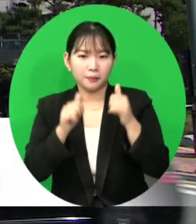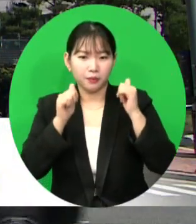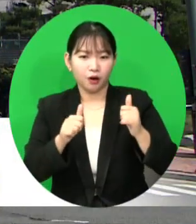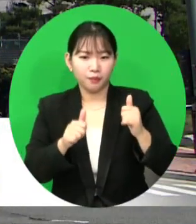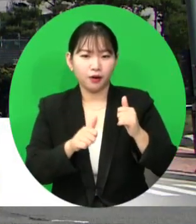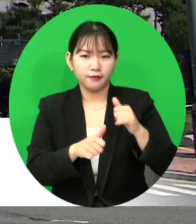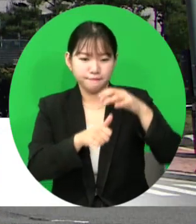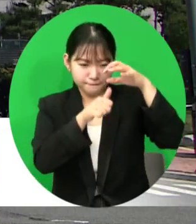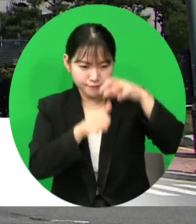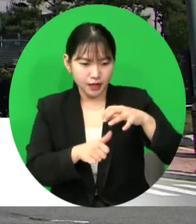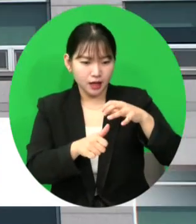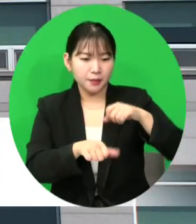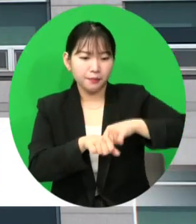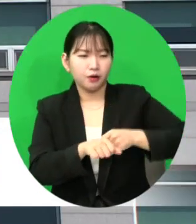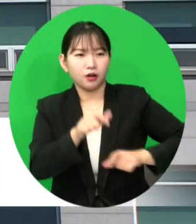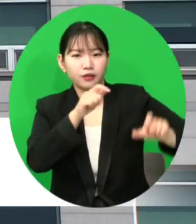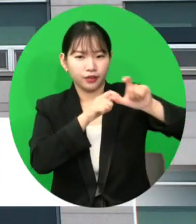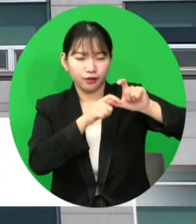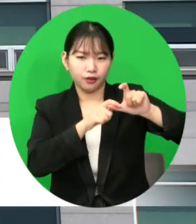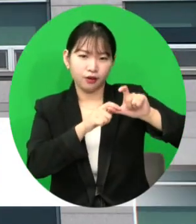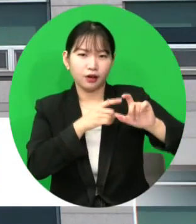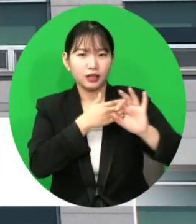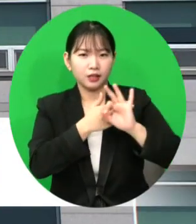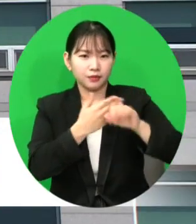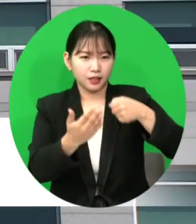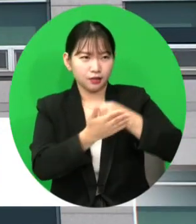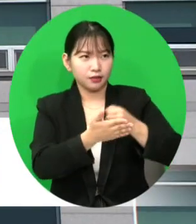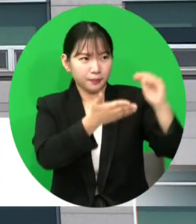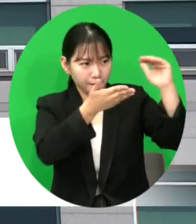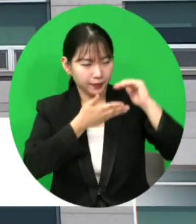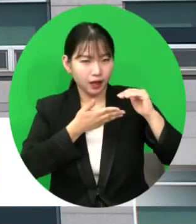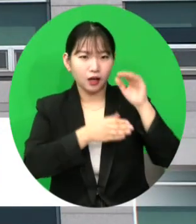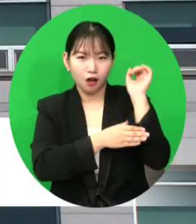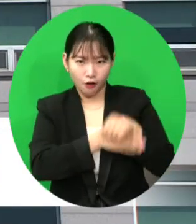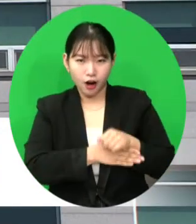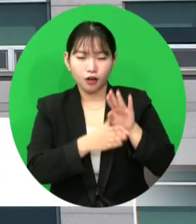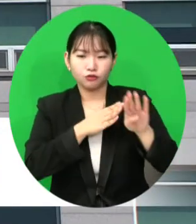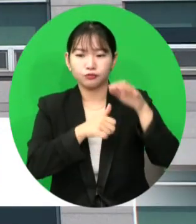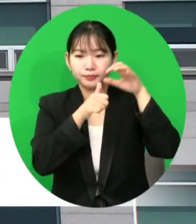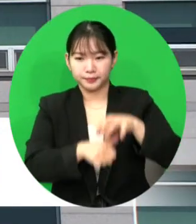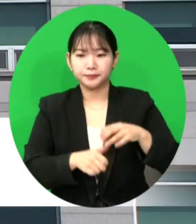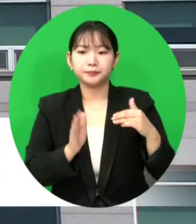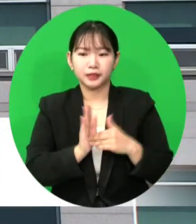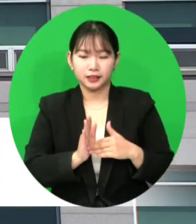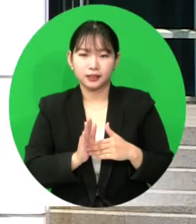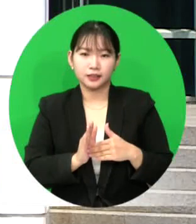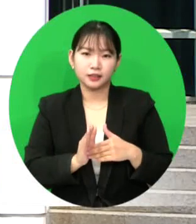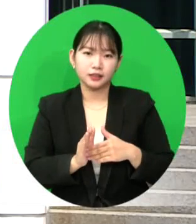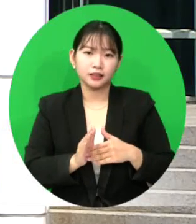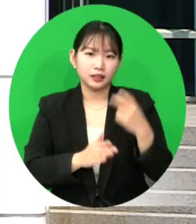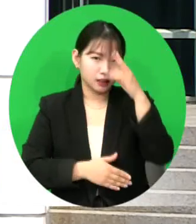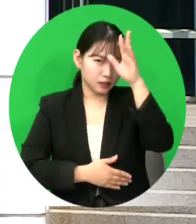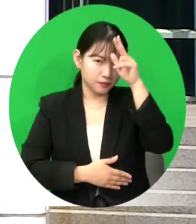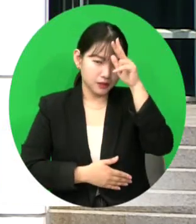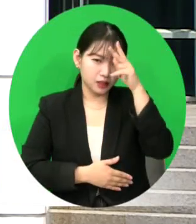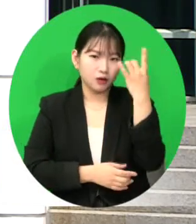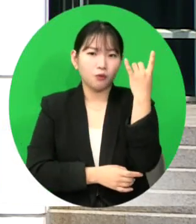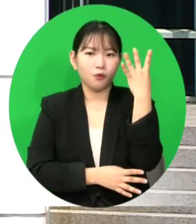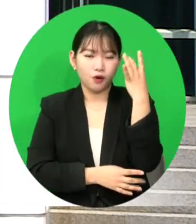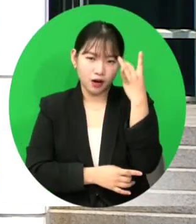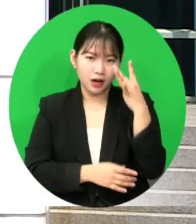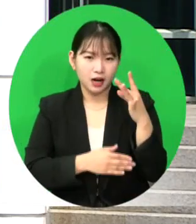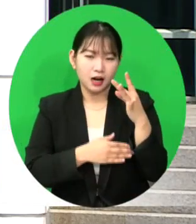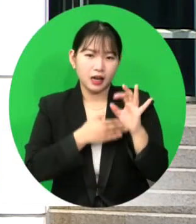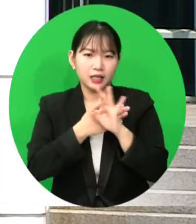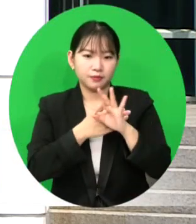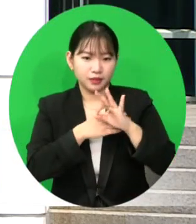유치 처분을 추가하는 잠정 조치 결정을 받은 후 유치장에 유치했습니다. 검찰은 기존 잠정